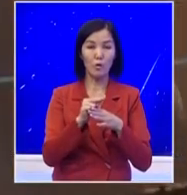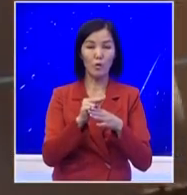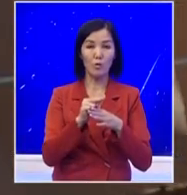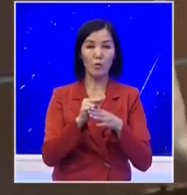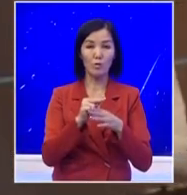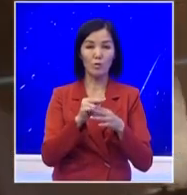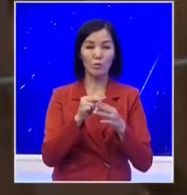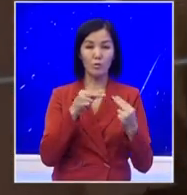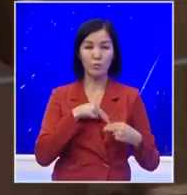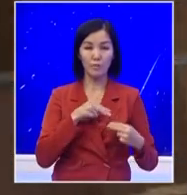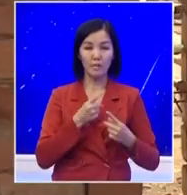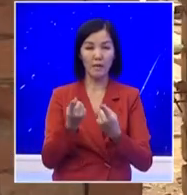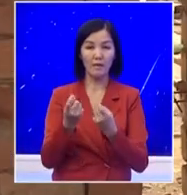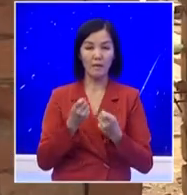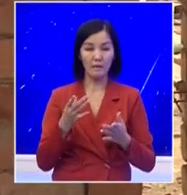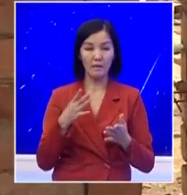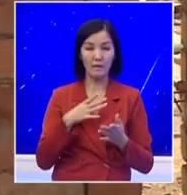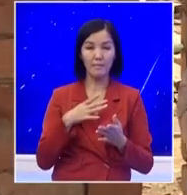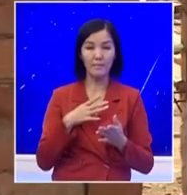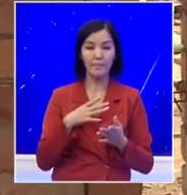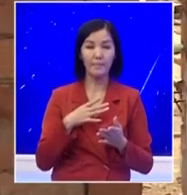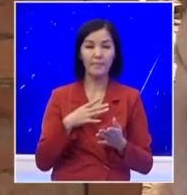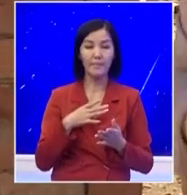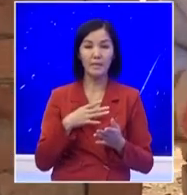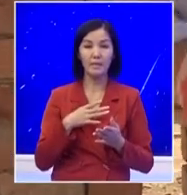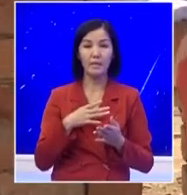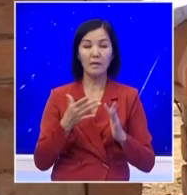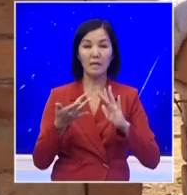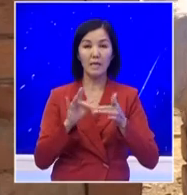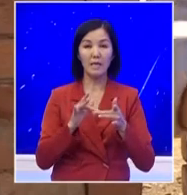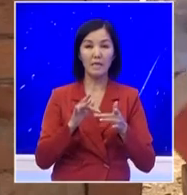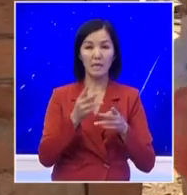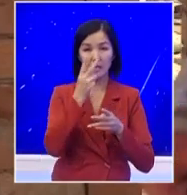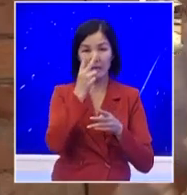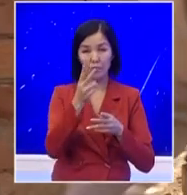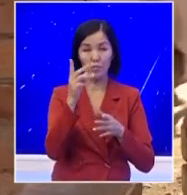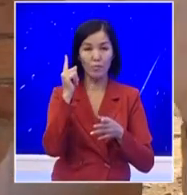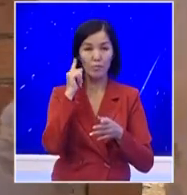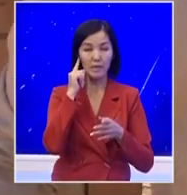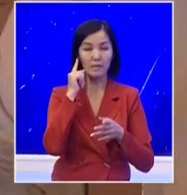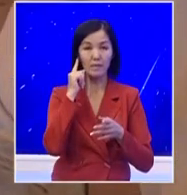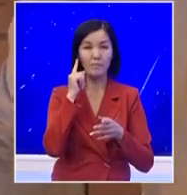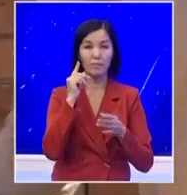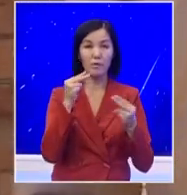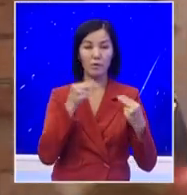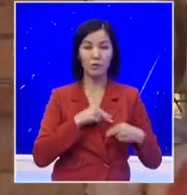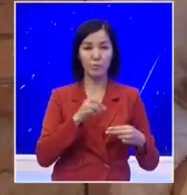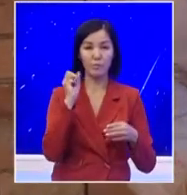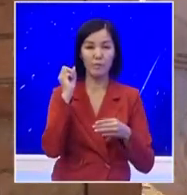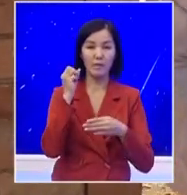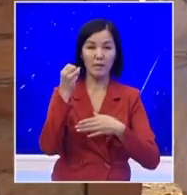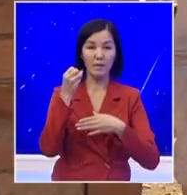орналастым. Жұмыспен қамту жол картасы интернет желісінен естіп, жұмыспен қамту орталығына бардым.